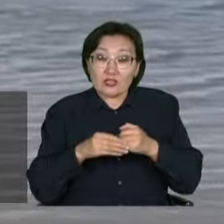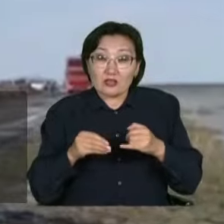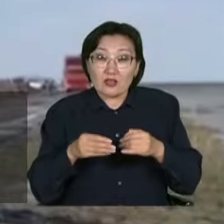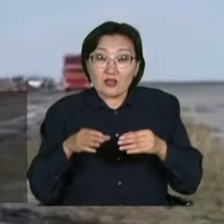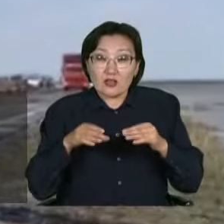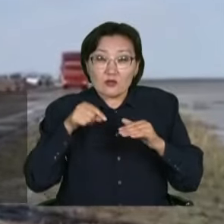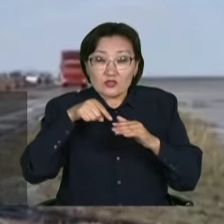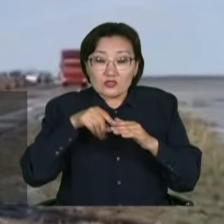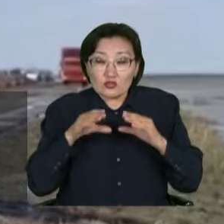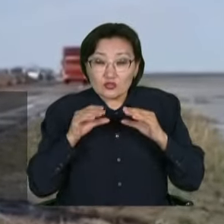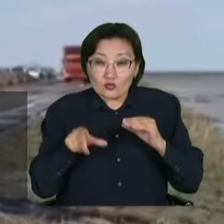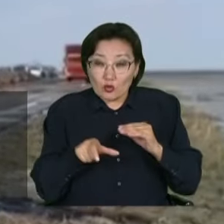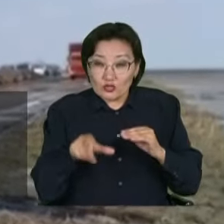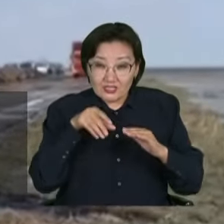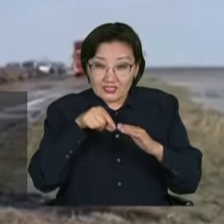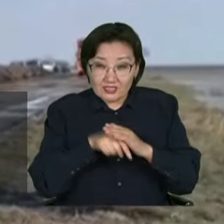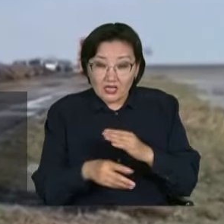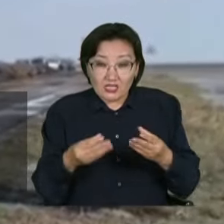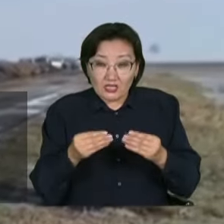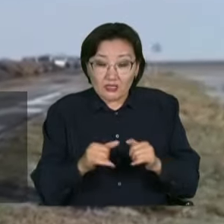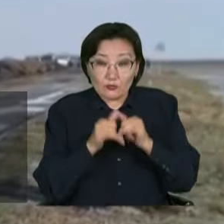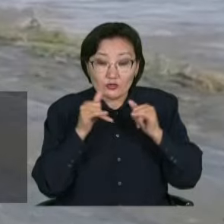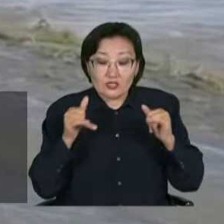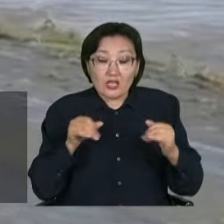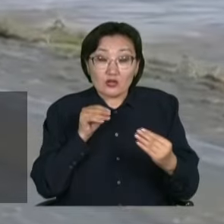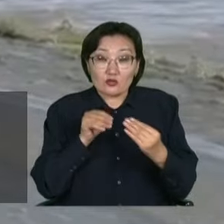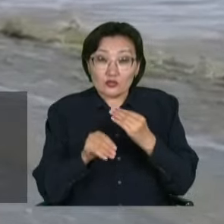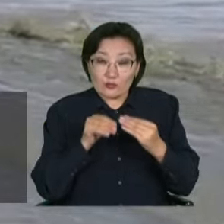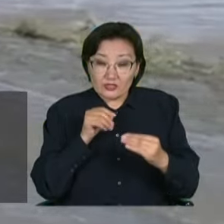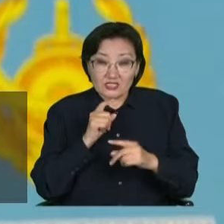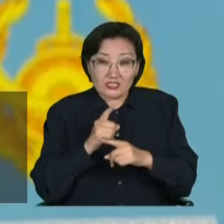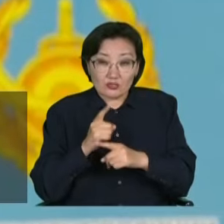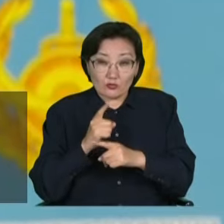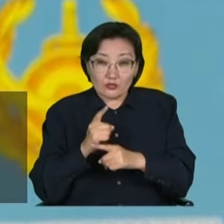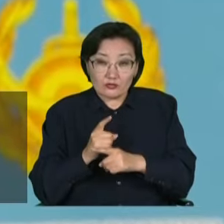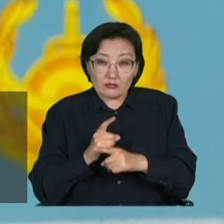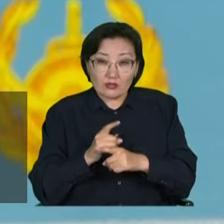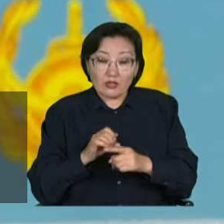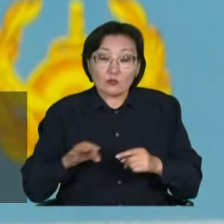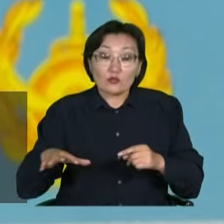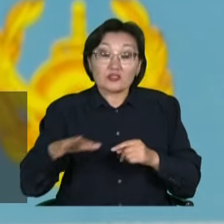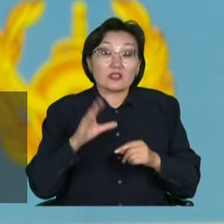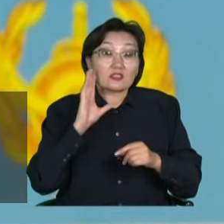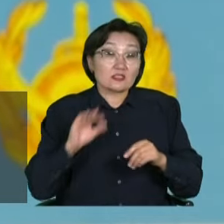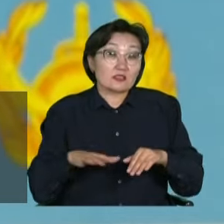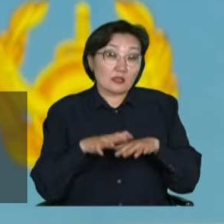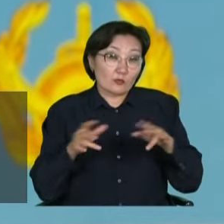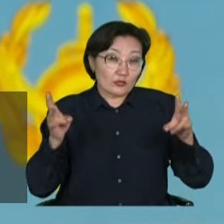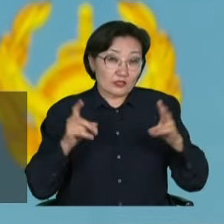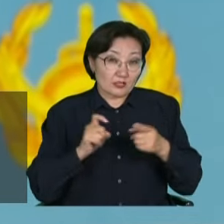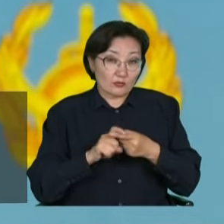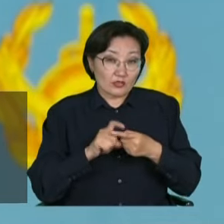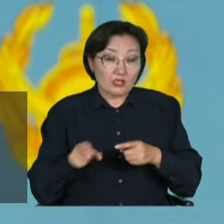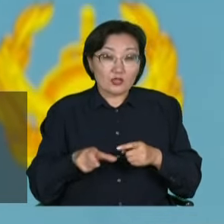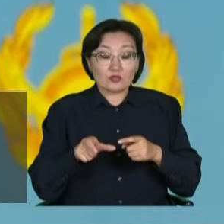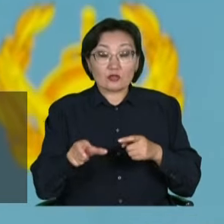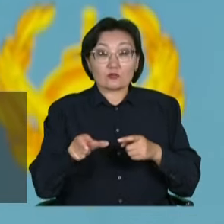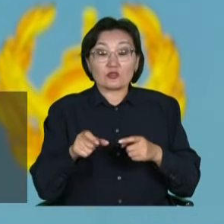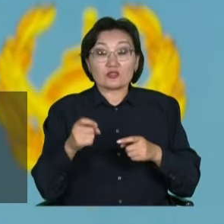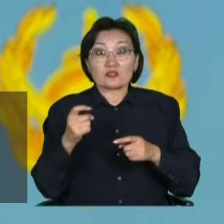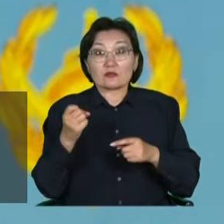ылғалдылығы артқан. Қазір көлік қозғалысына шектеу қойылды. Облыс аумағында су тасқынына байланысты тас жолдардың кейбір